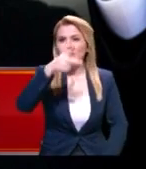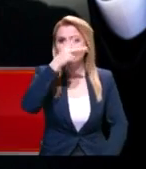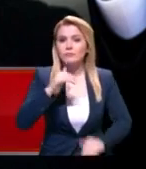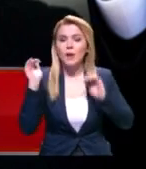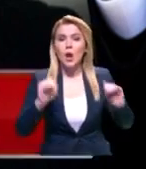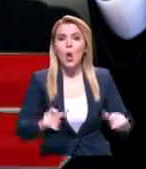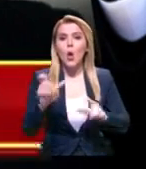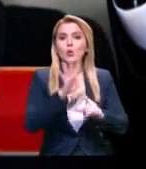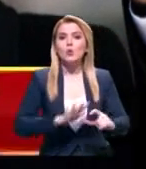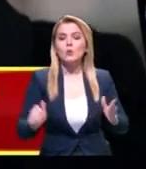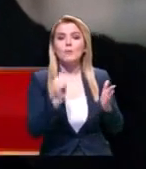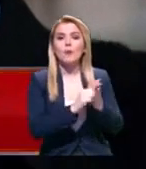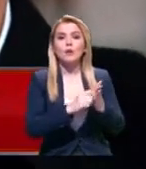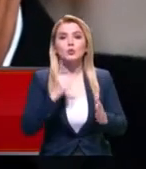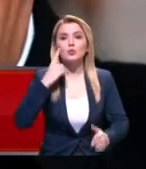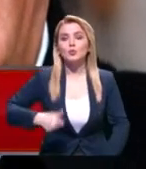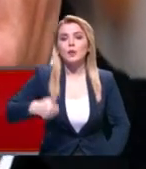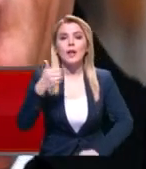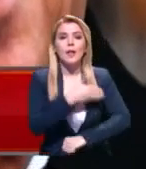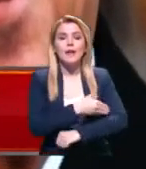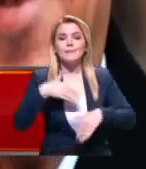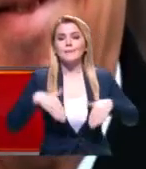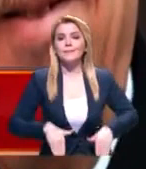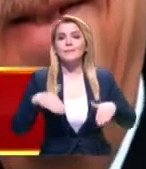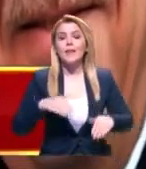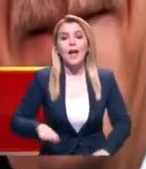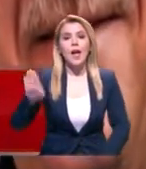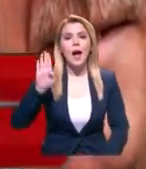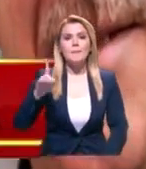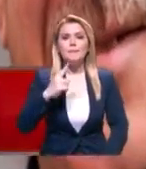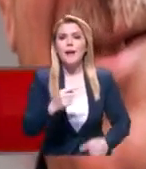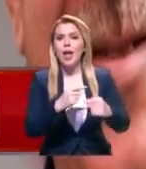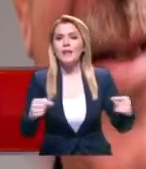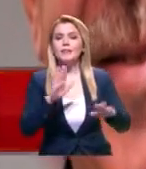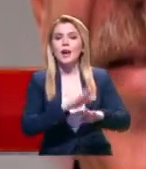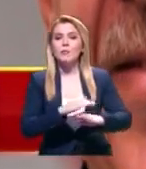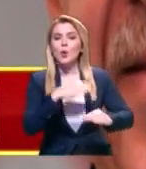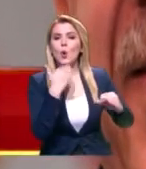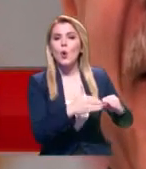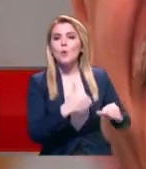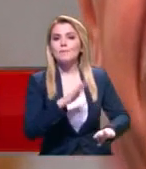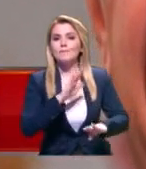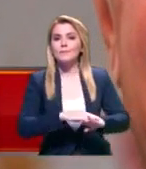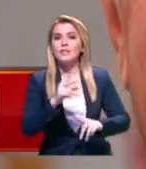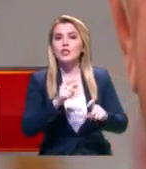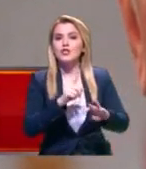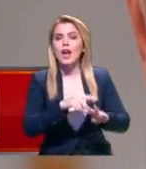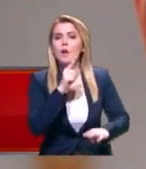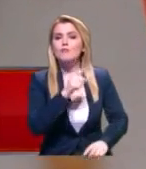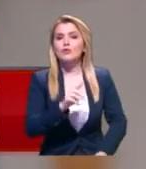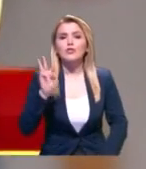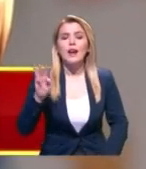gelirken sosyal medyada Erdoğan'ın memleketi Rize'de Rabia'nın bir eksiğini yapmış yorumları yapıldı. İnce bu